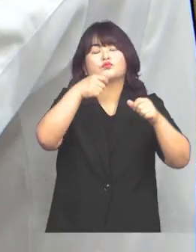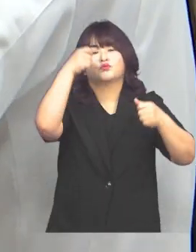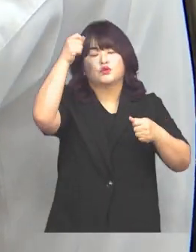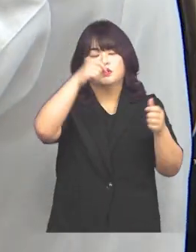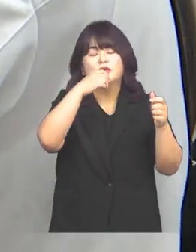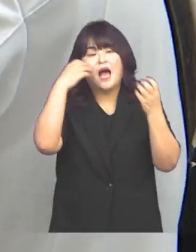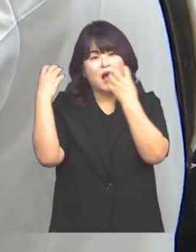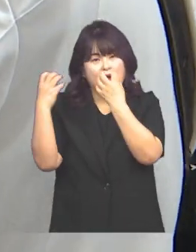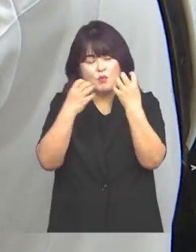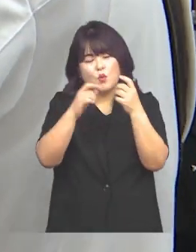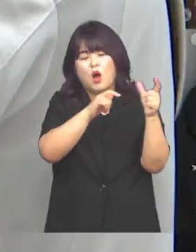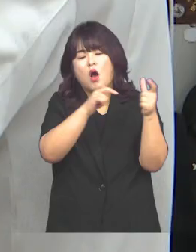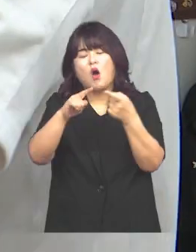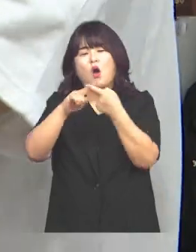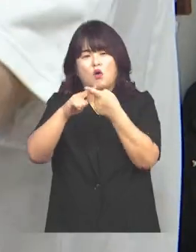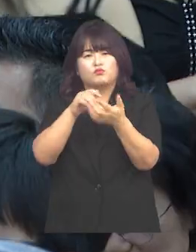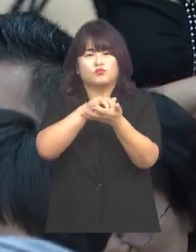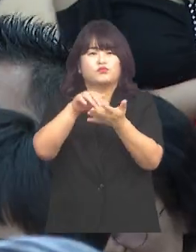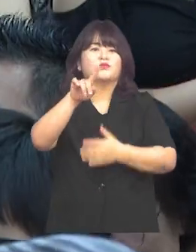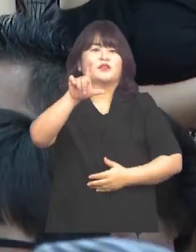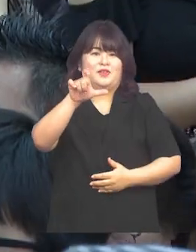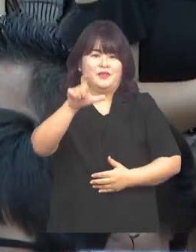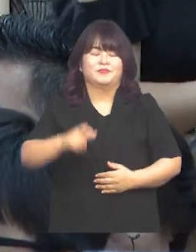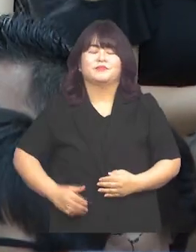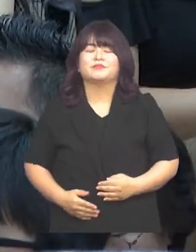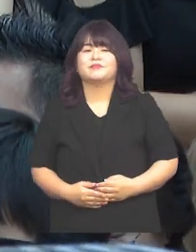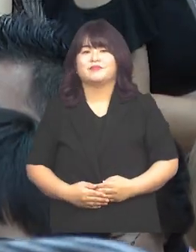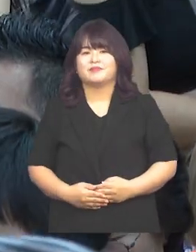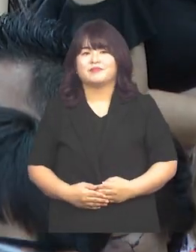하모니카 등 15개 팀의 공연이 진행됐습니다.